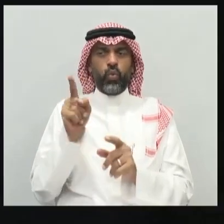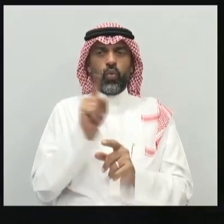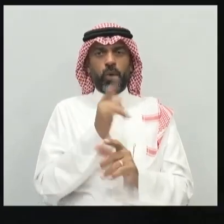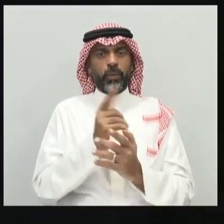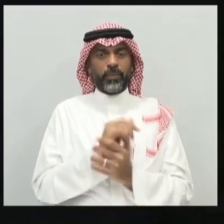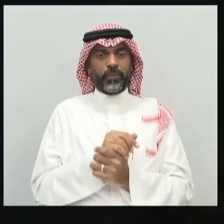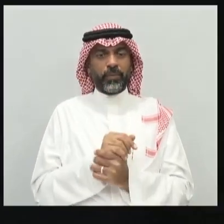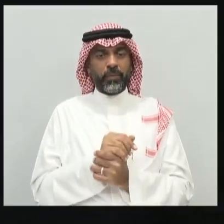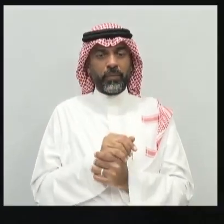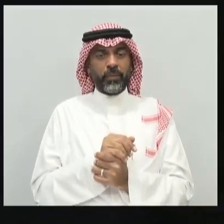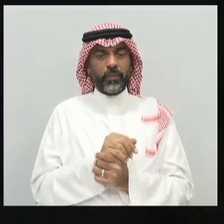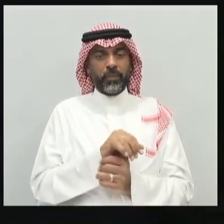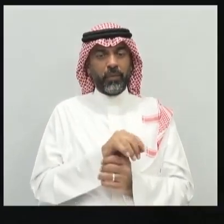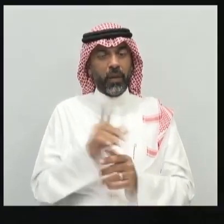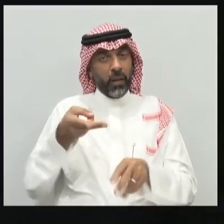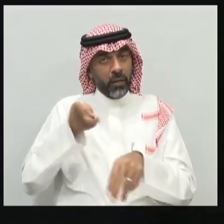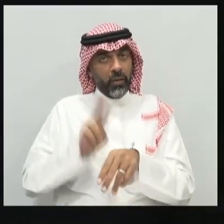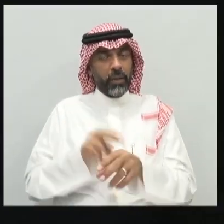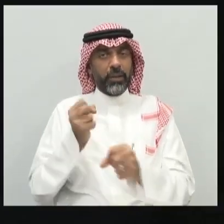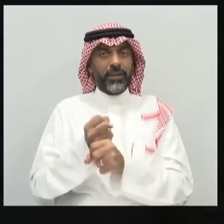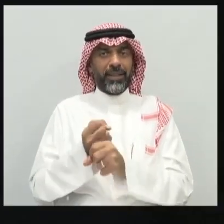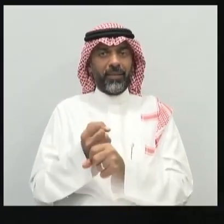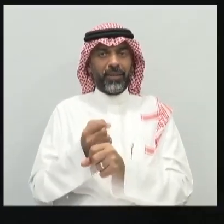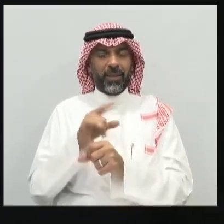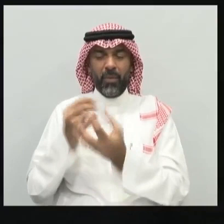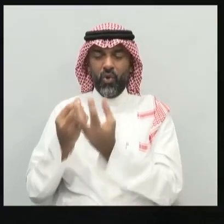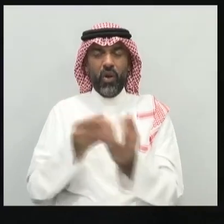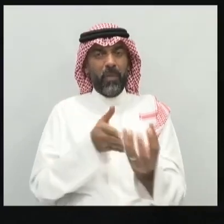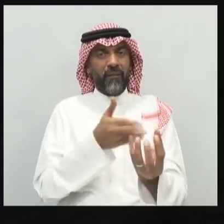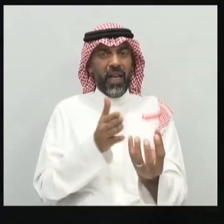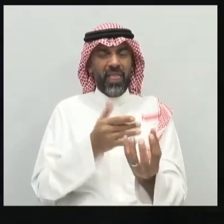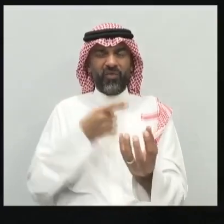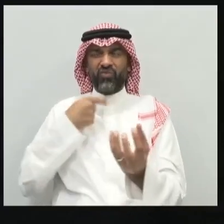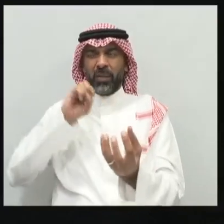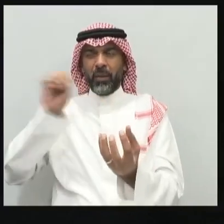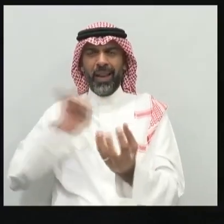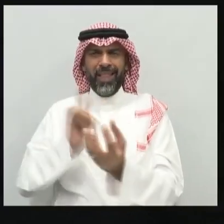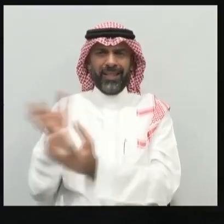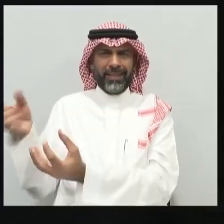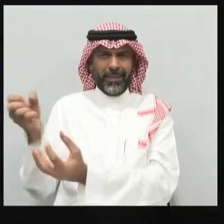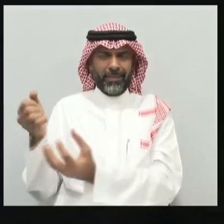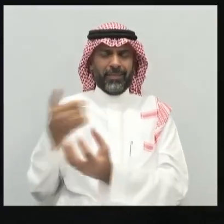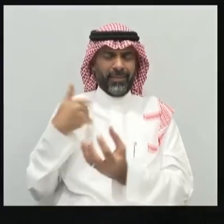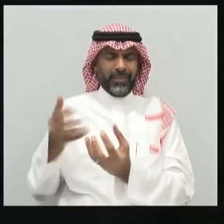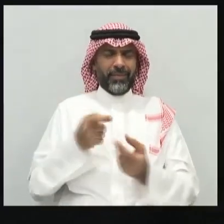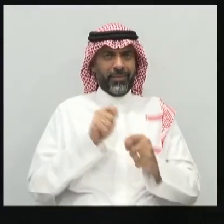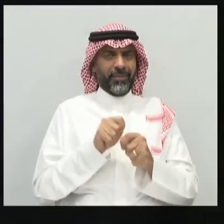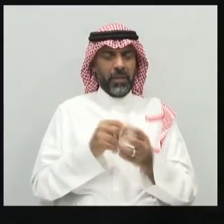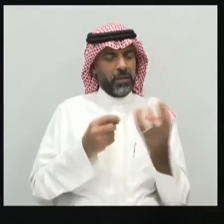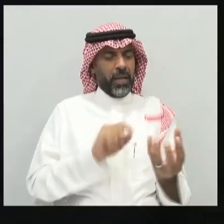احنا اعدنا استخدامها احنا كنا بنرميها بس اخذناها وسويناها منها